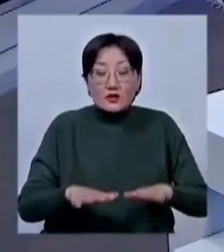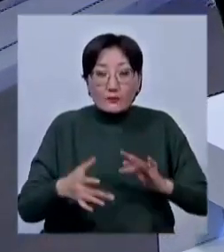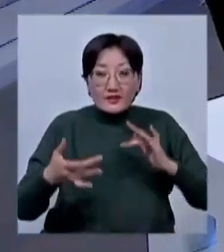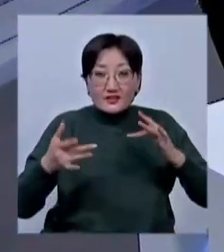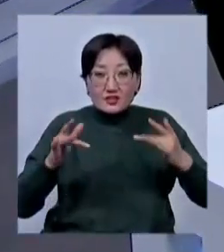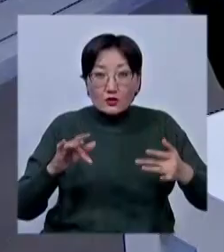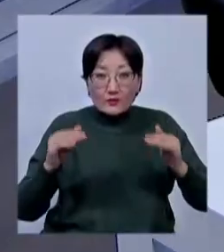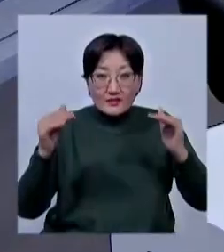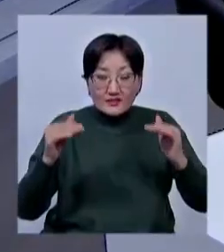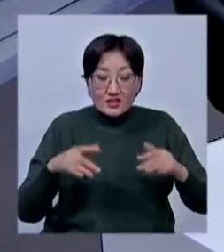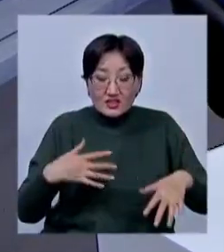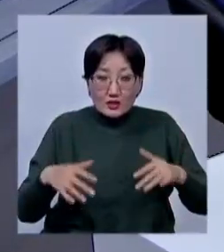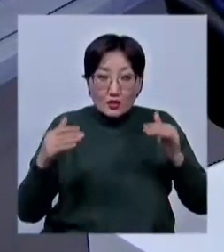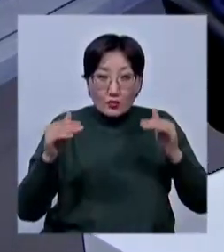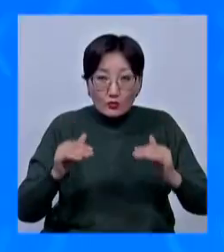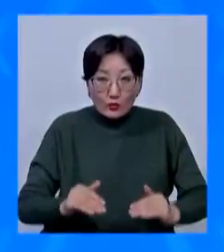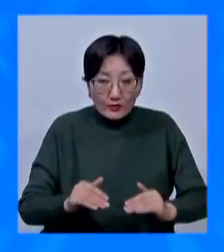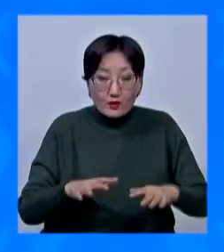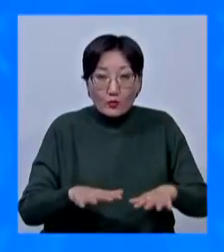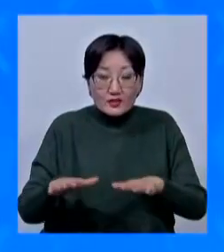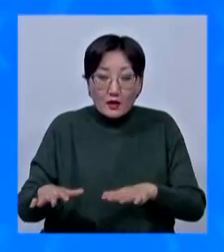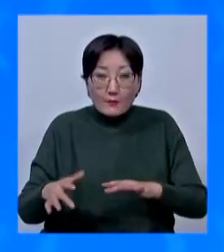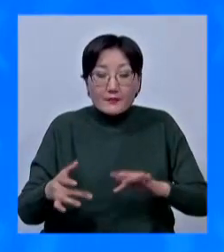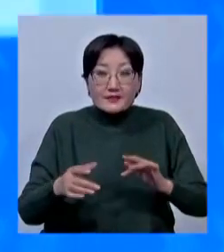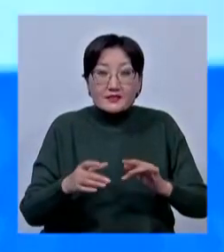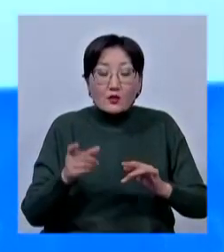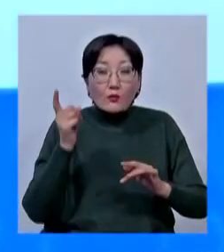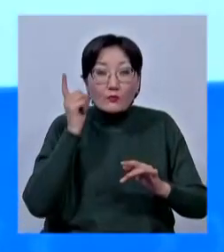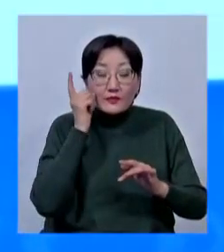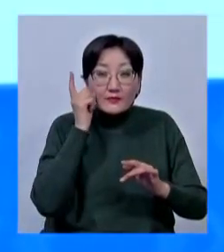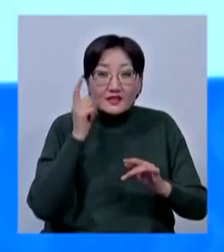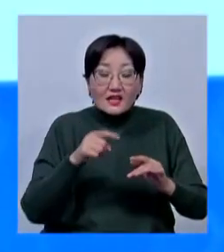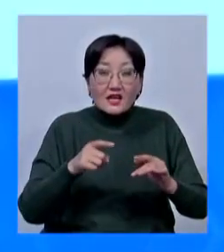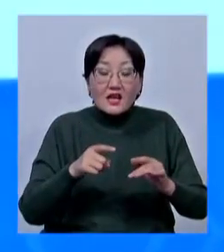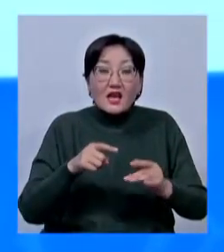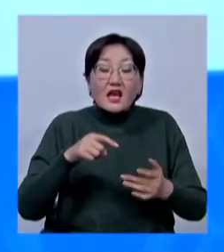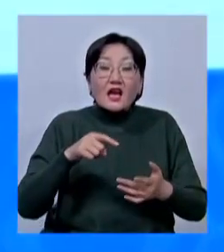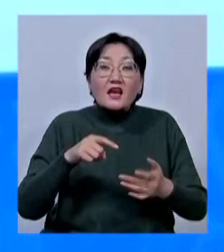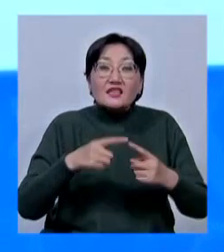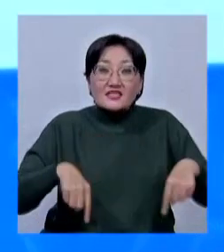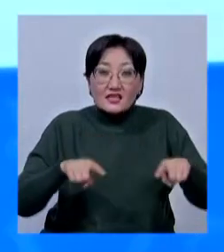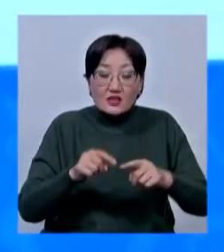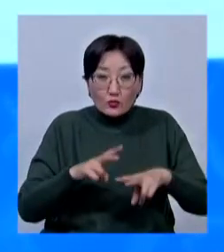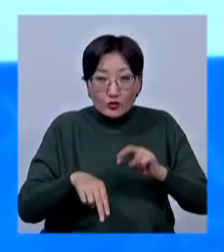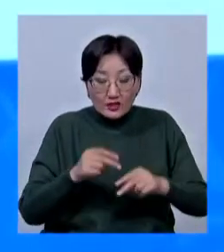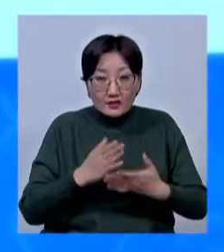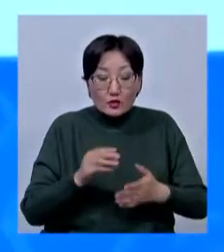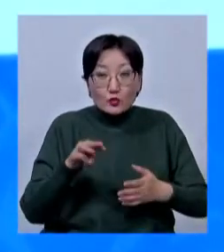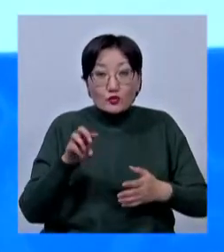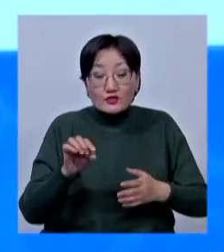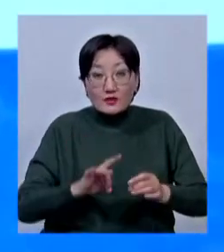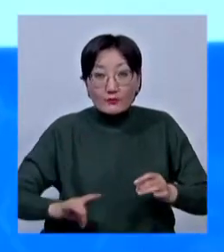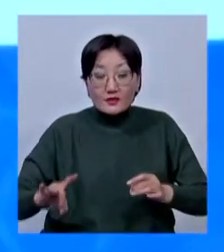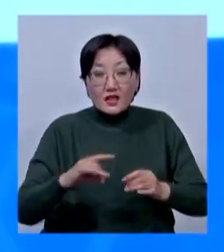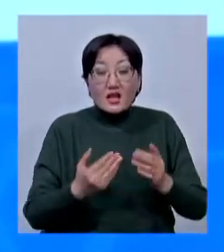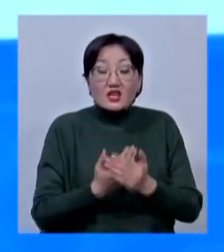интернет төмен, интернет жоқ жерлерде сол мобильдік станциялар орнатты. Мысалы, Түрксіб ауданында